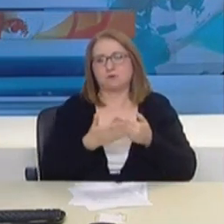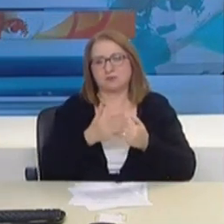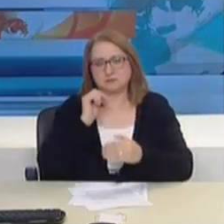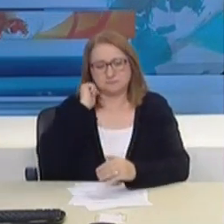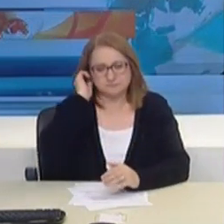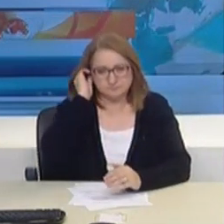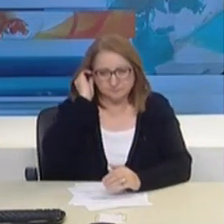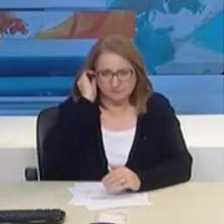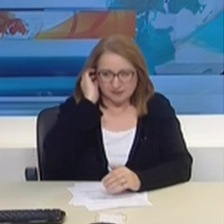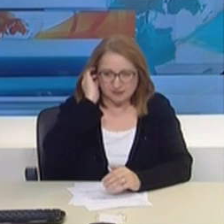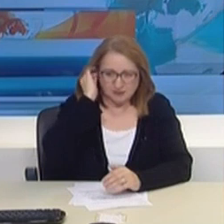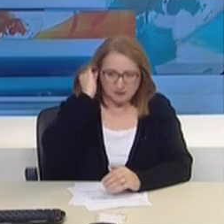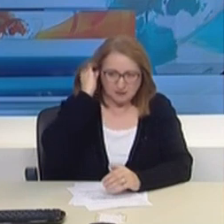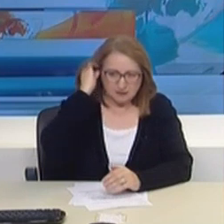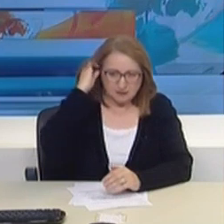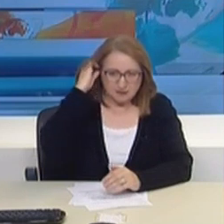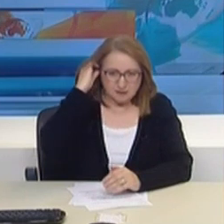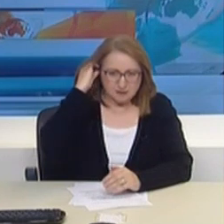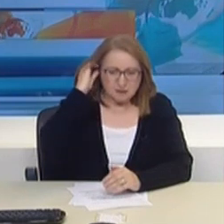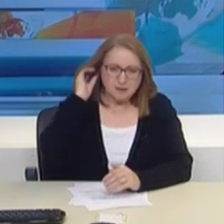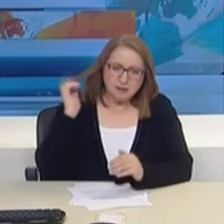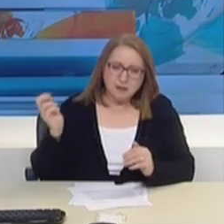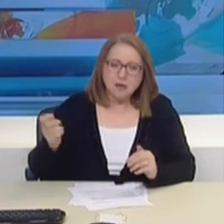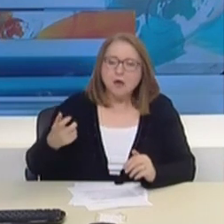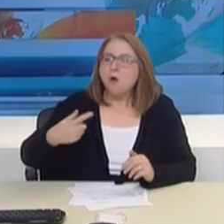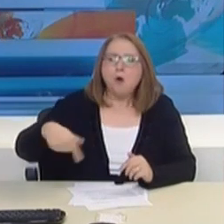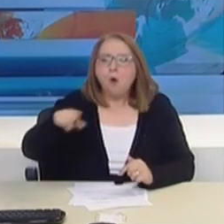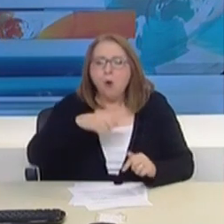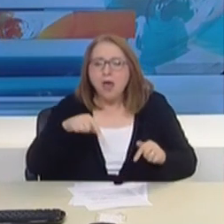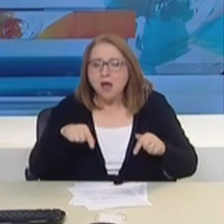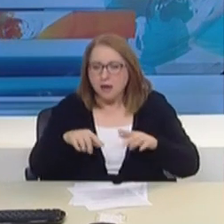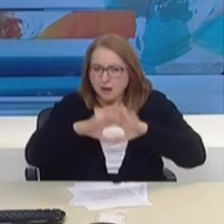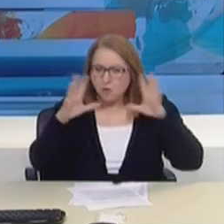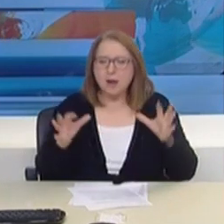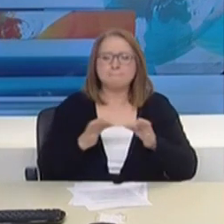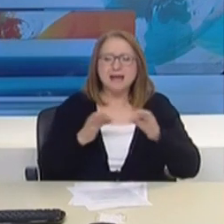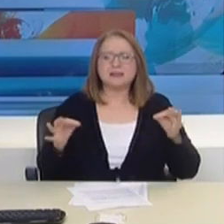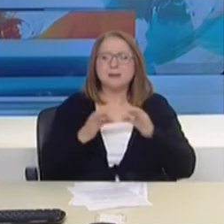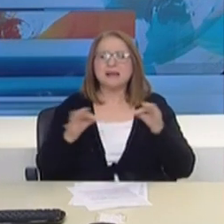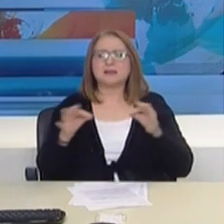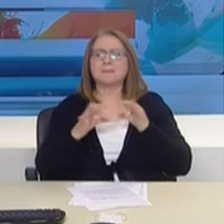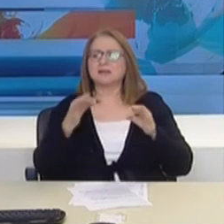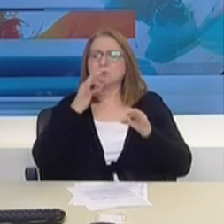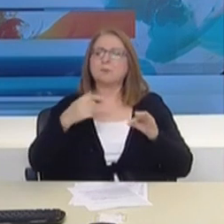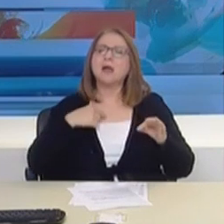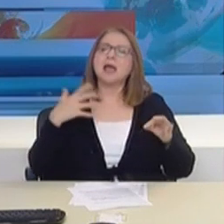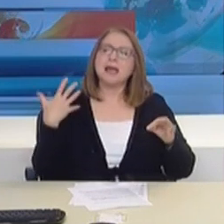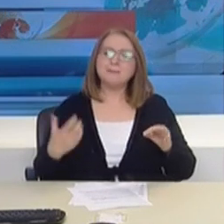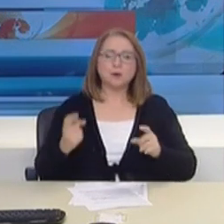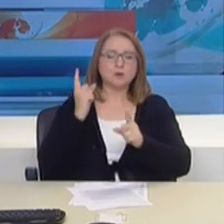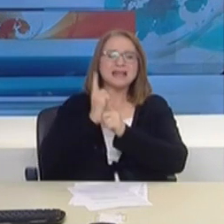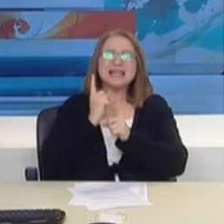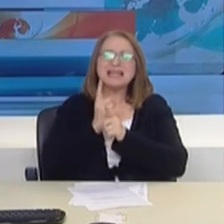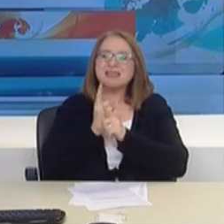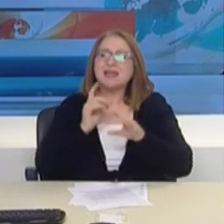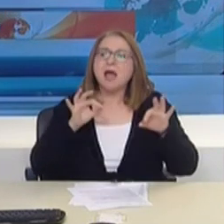Όλα αυτά τα μέτρα τα οποία εξαγγέλλονται βασίζονται σε συγκεκριμένα σχέδια. Έχω πει από την πρώτη στιγμή ότι στο